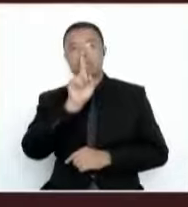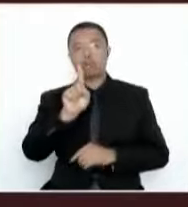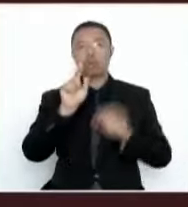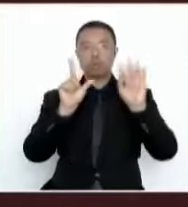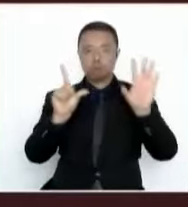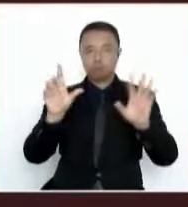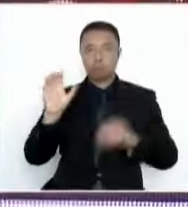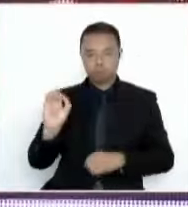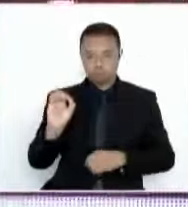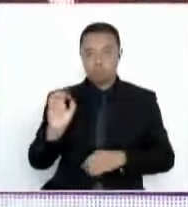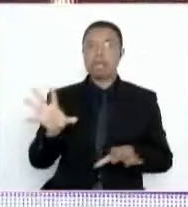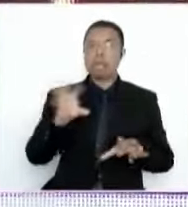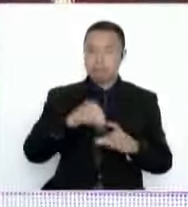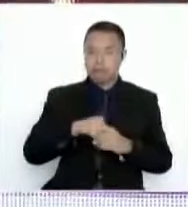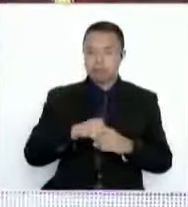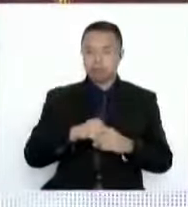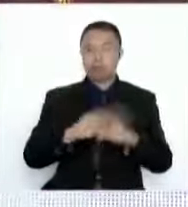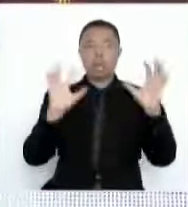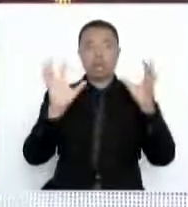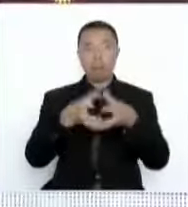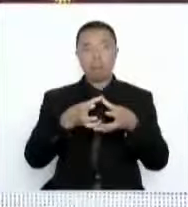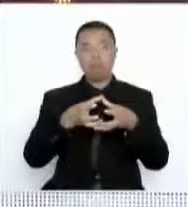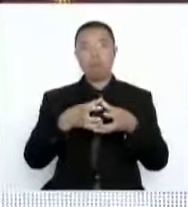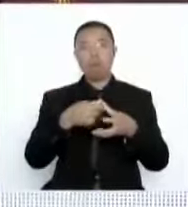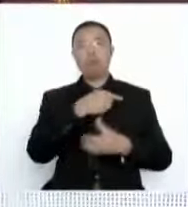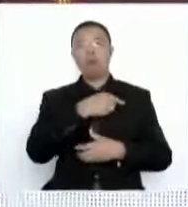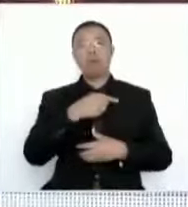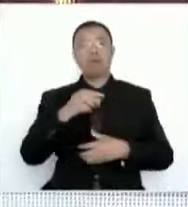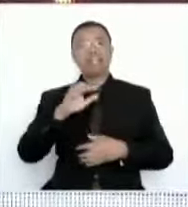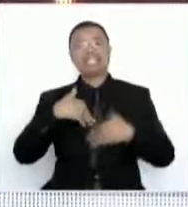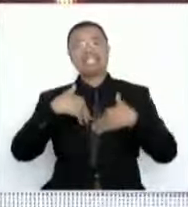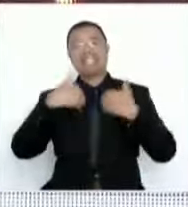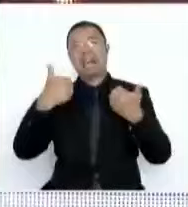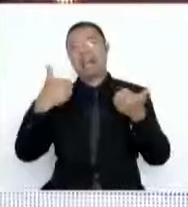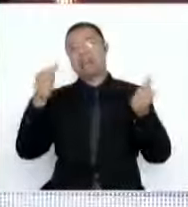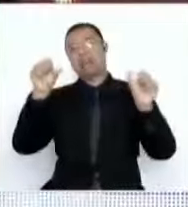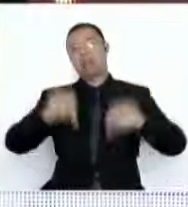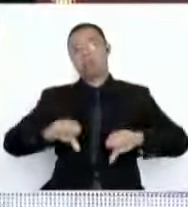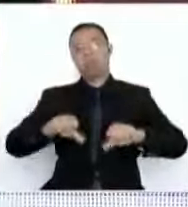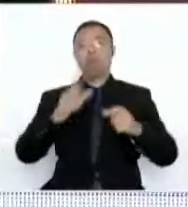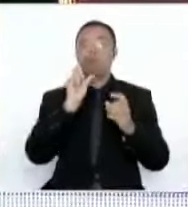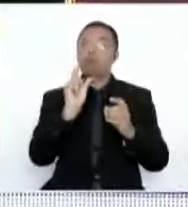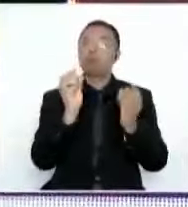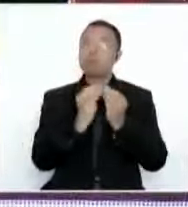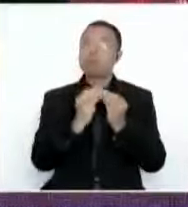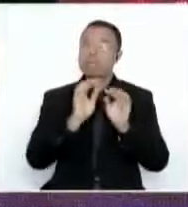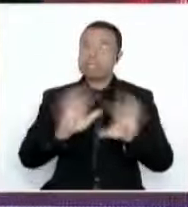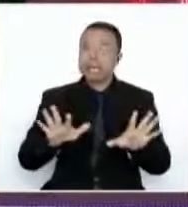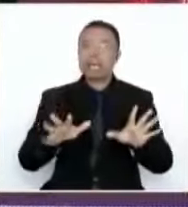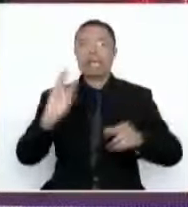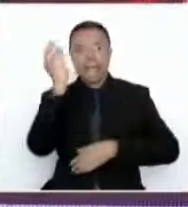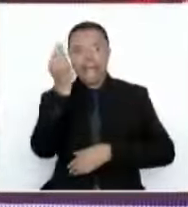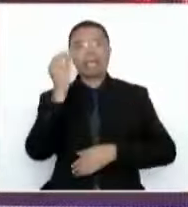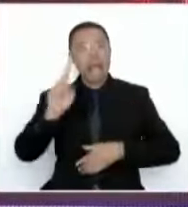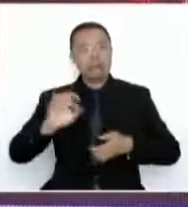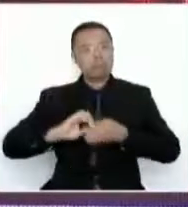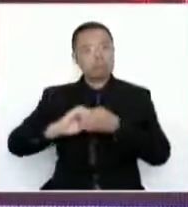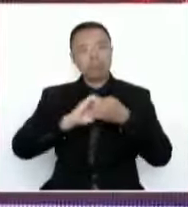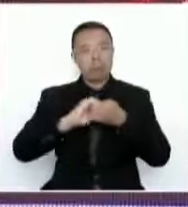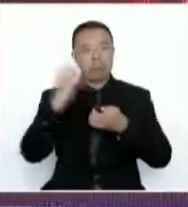170 termasuk kategori tidak sehat untuk menyelesai ya Jakarta perlu berkolaborasi dengan